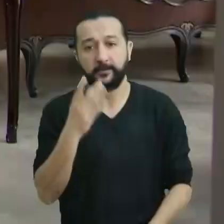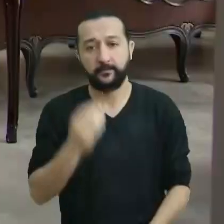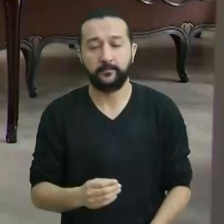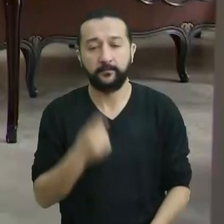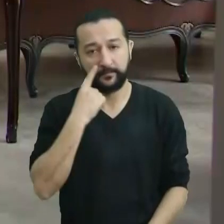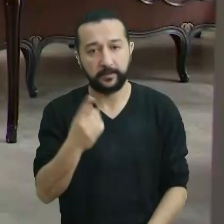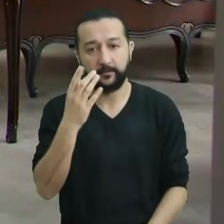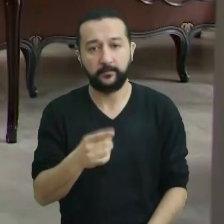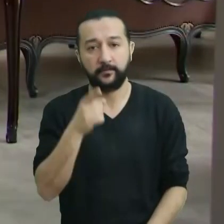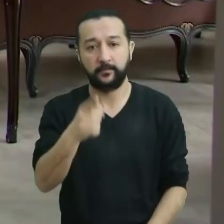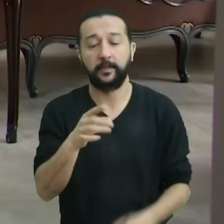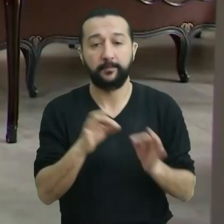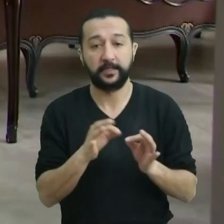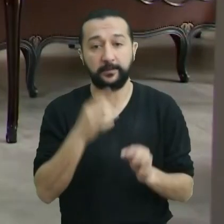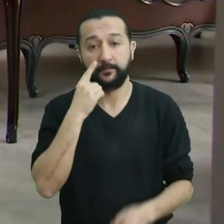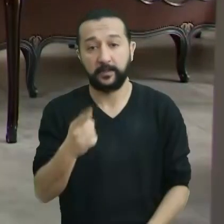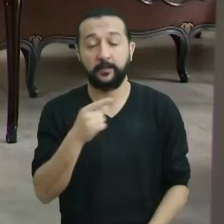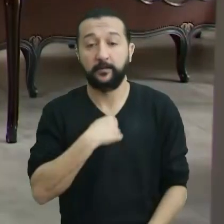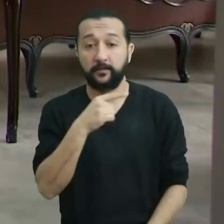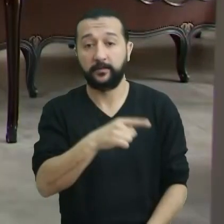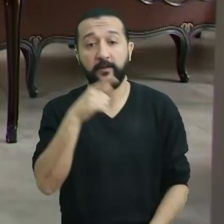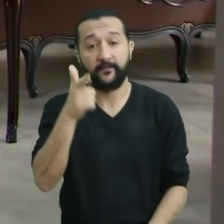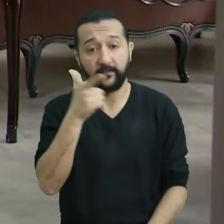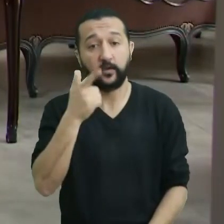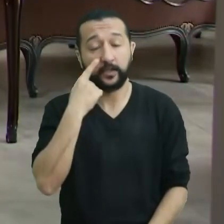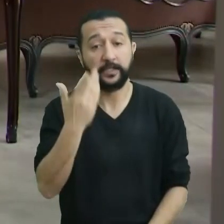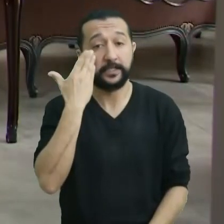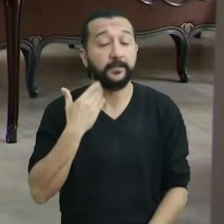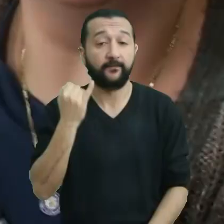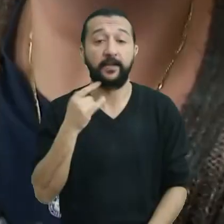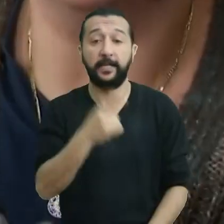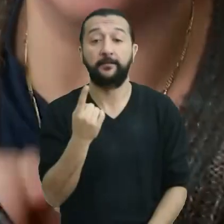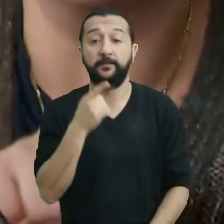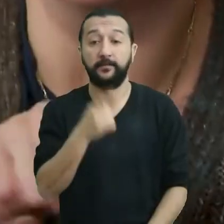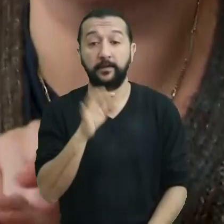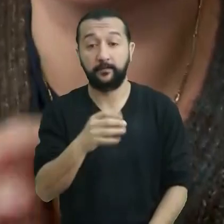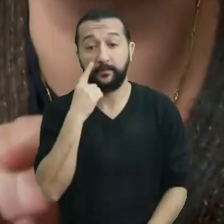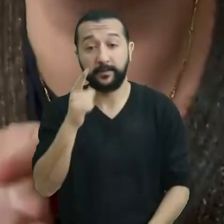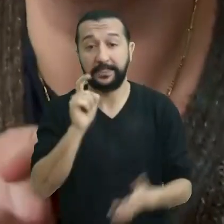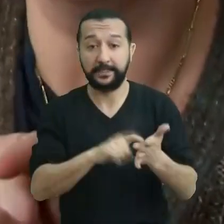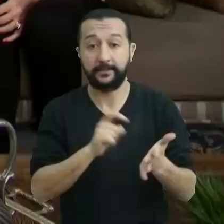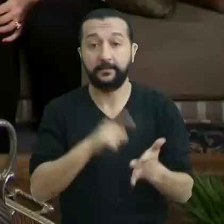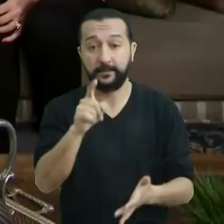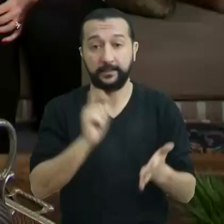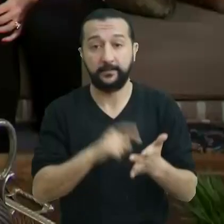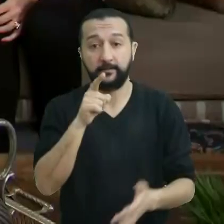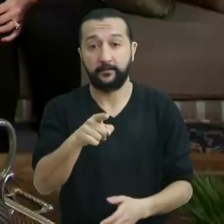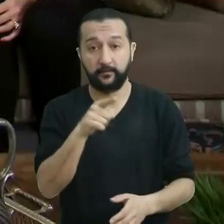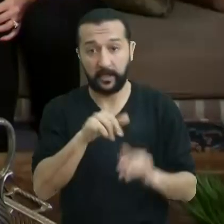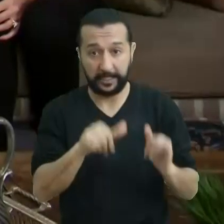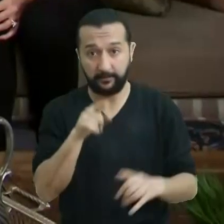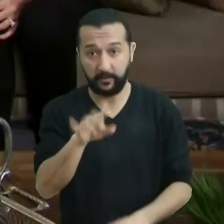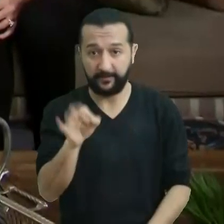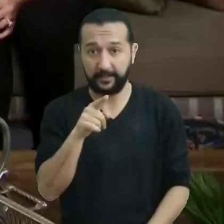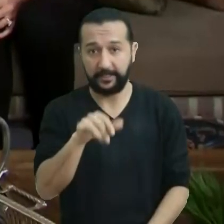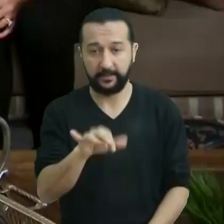ya. Bak Biricik, bak ben onun videosunu seyrettim, çok fena bir şey. Ha bak tıkla şunu. Hangisi bu mu?